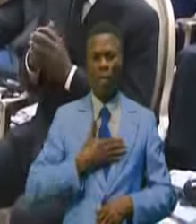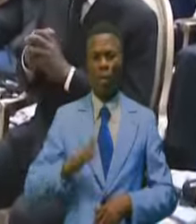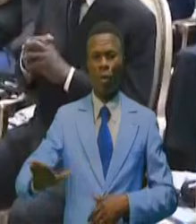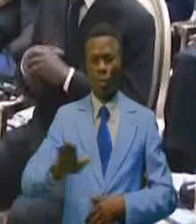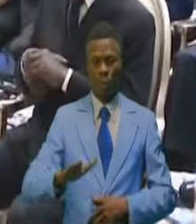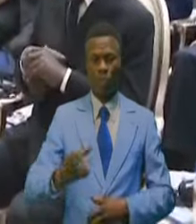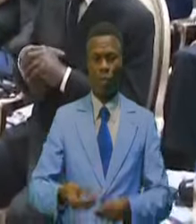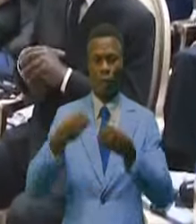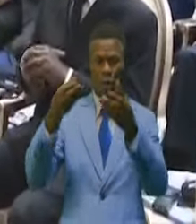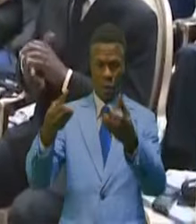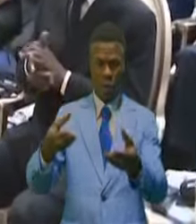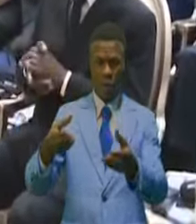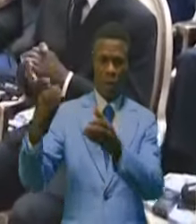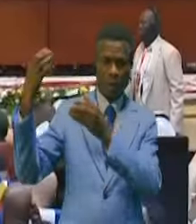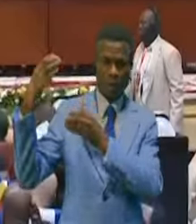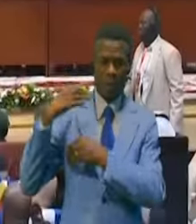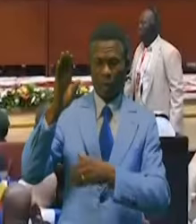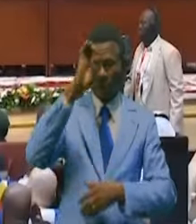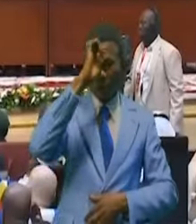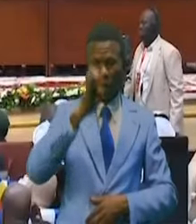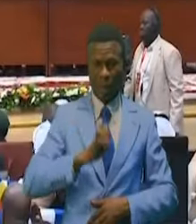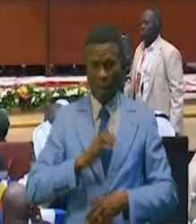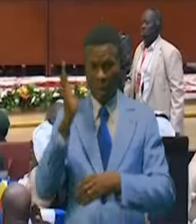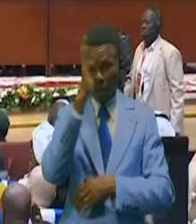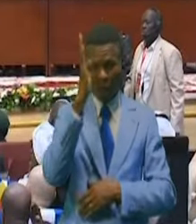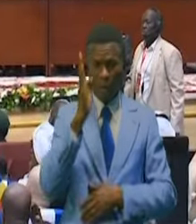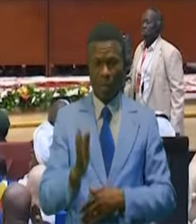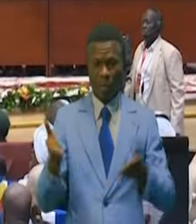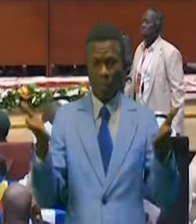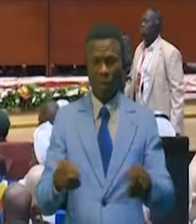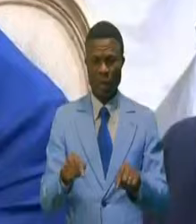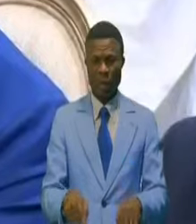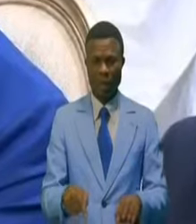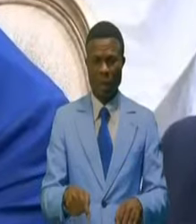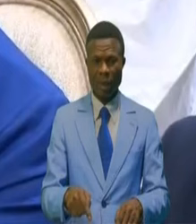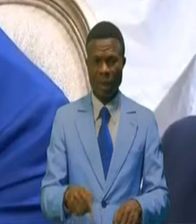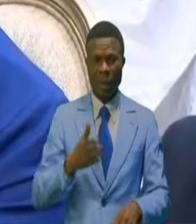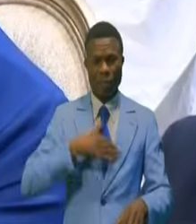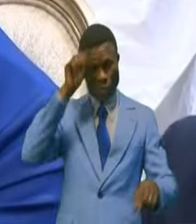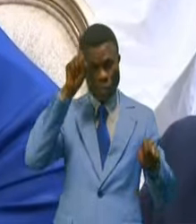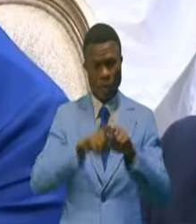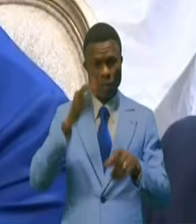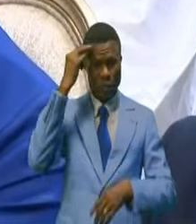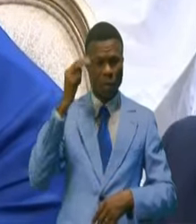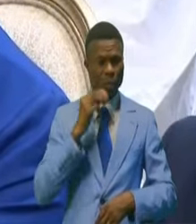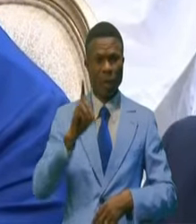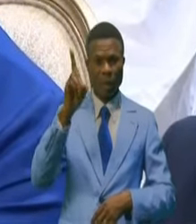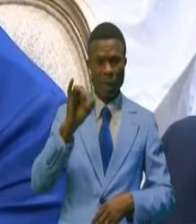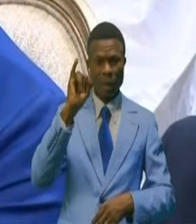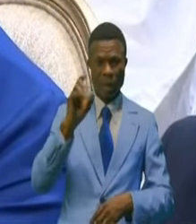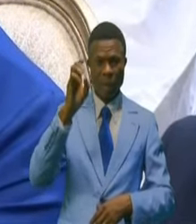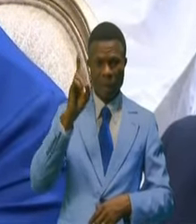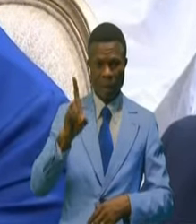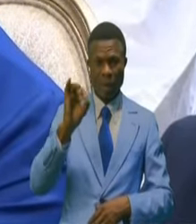Je charge son éminent émissaire ici présent, mon frère le ministre Didier, de